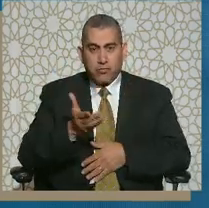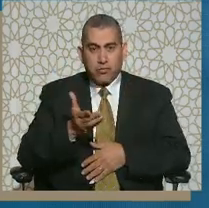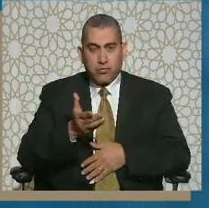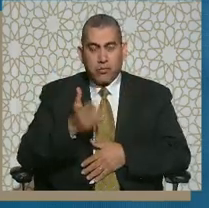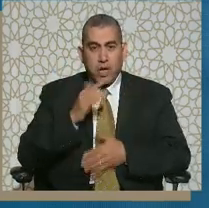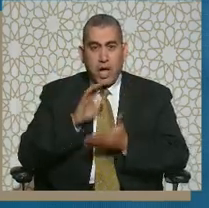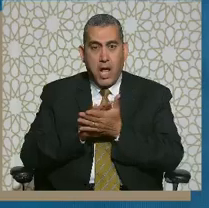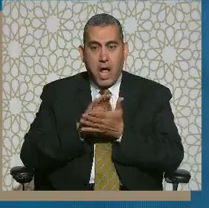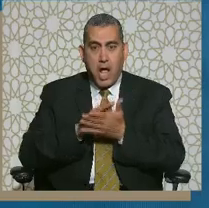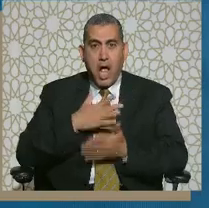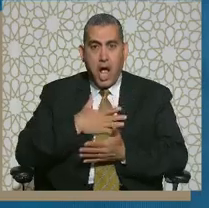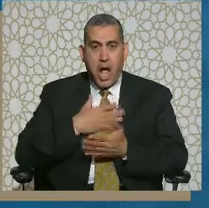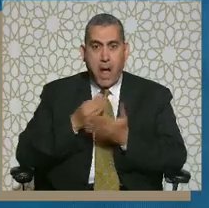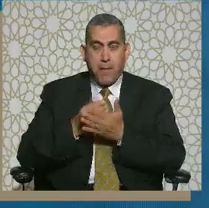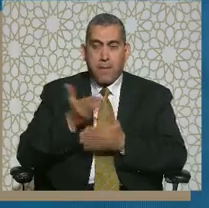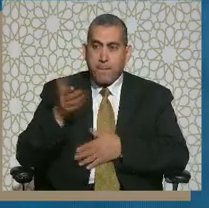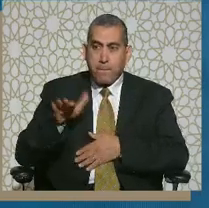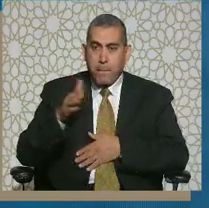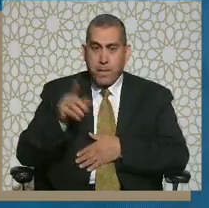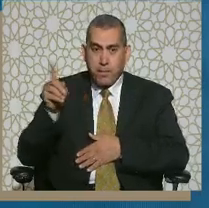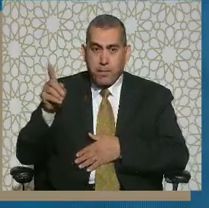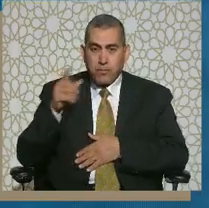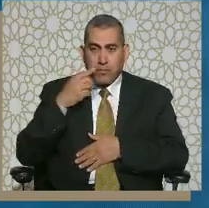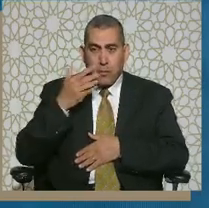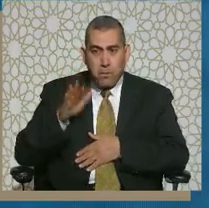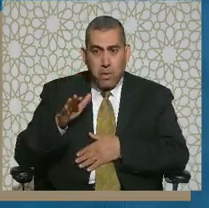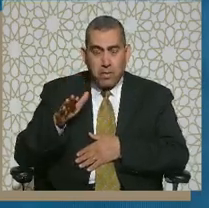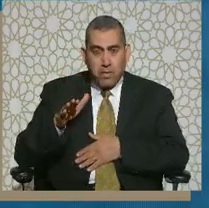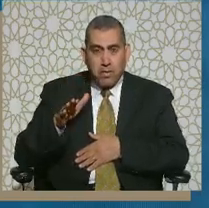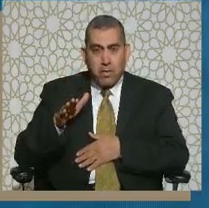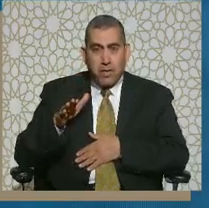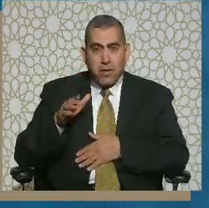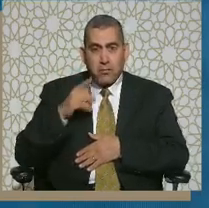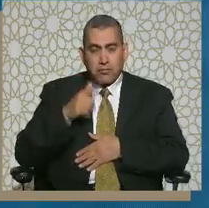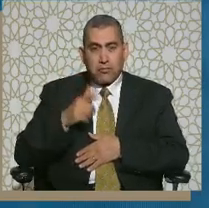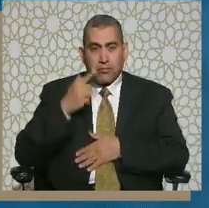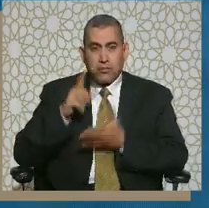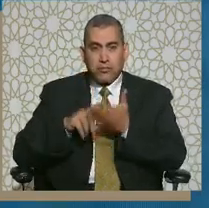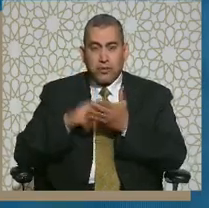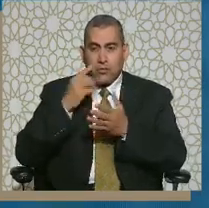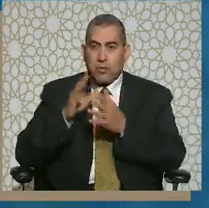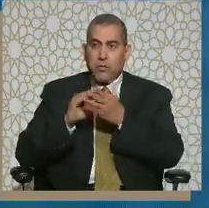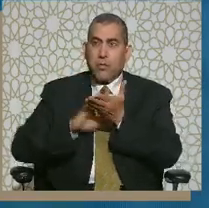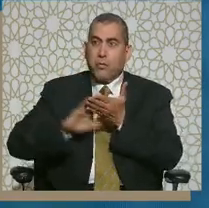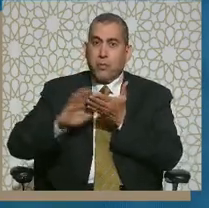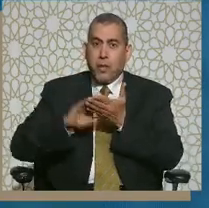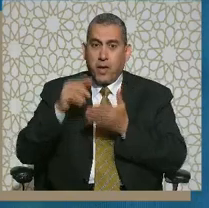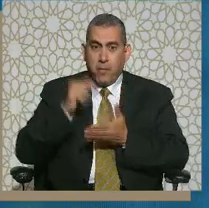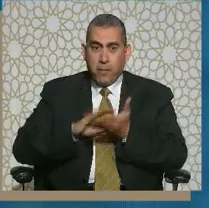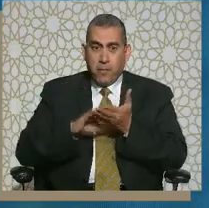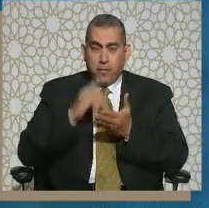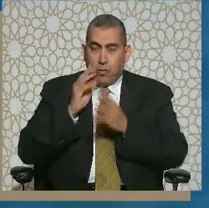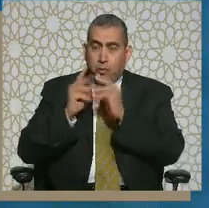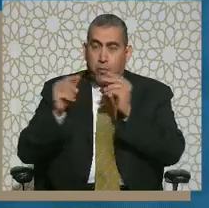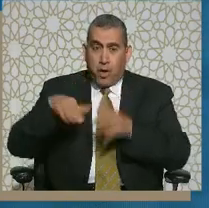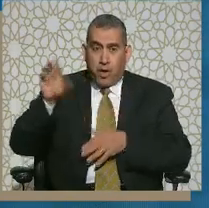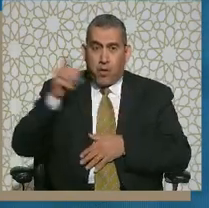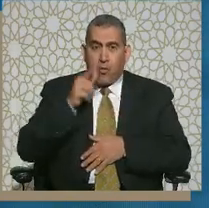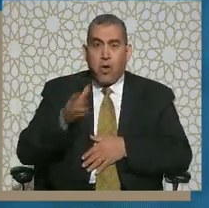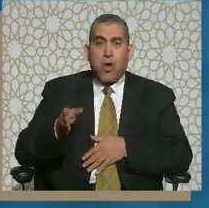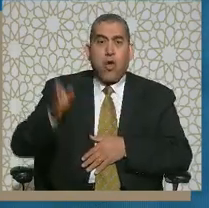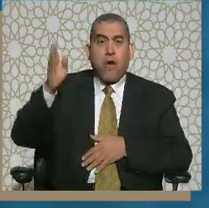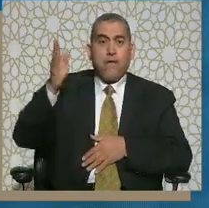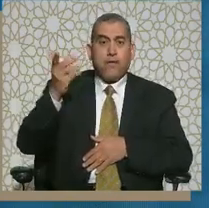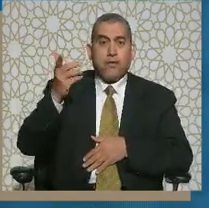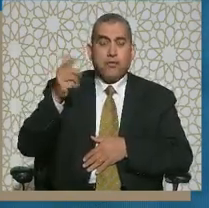احبابنا اللي فقدناهم هم احنا ما فقدناهم هم ما اصبحو فناء ما راحوش للعدم هم